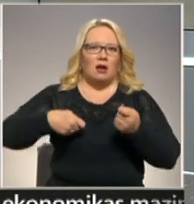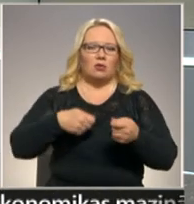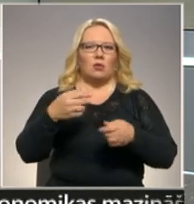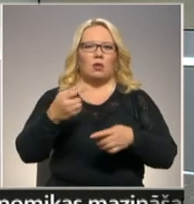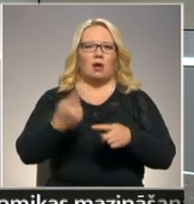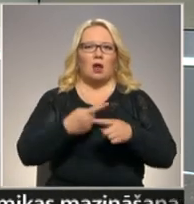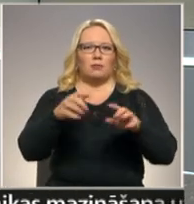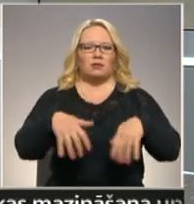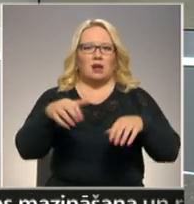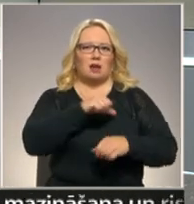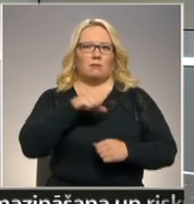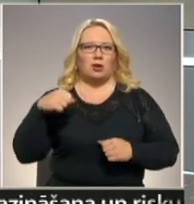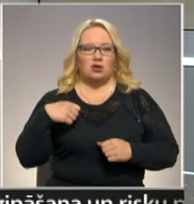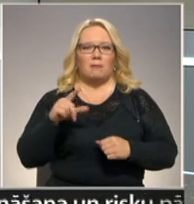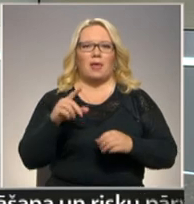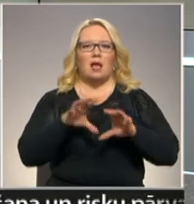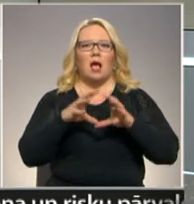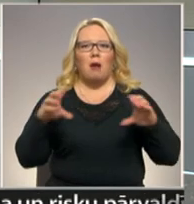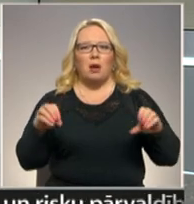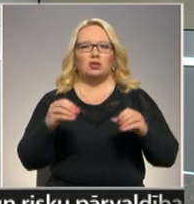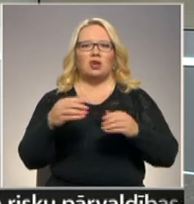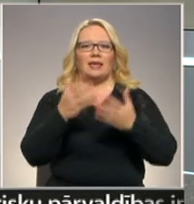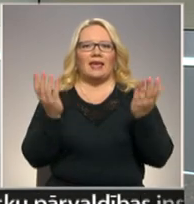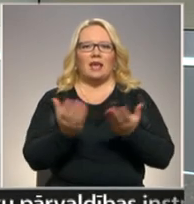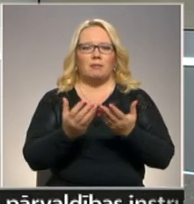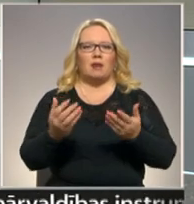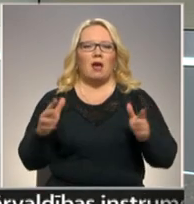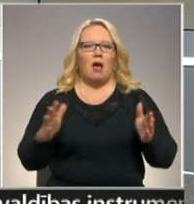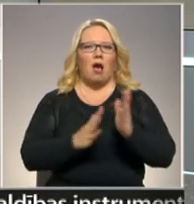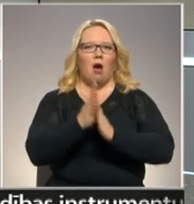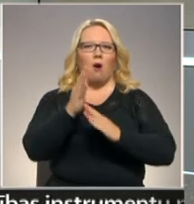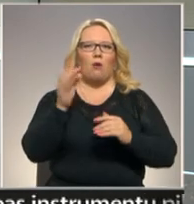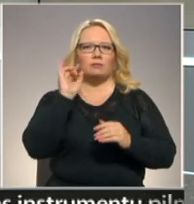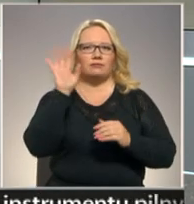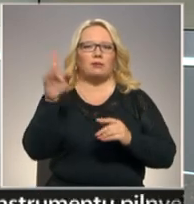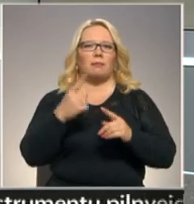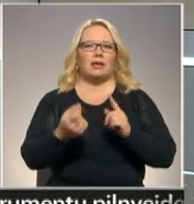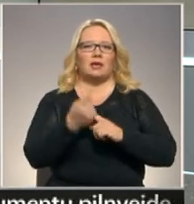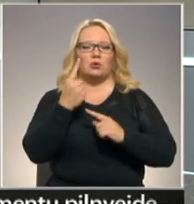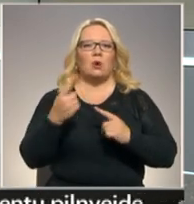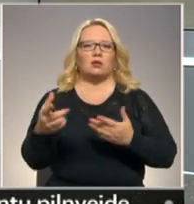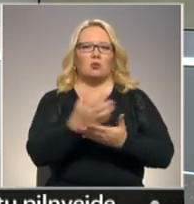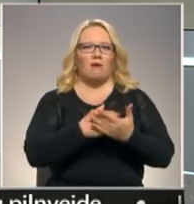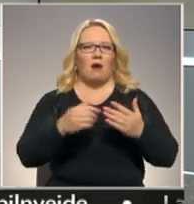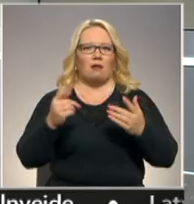rakt pašiem. Taču kabači un ķirbi aug griezdamies, ja vien izdodas tos novākt laikus. Turpināja